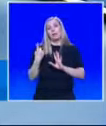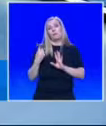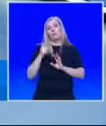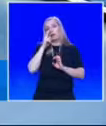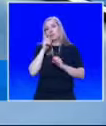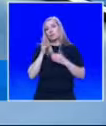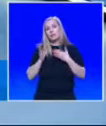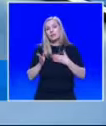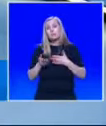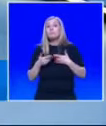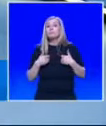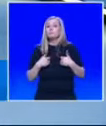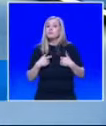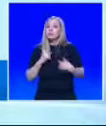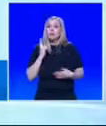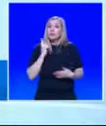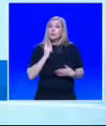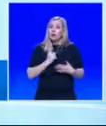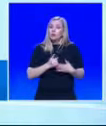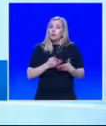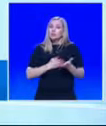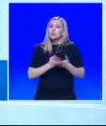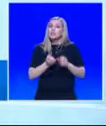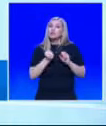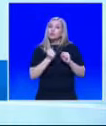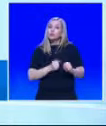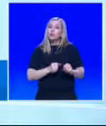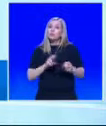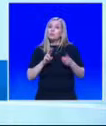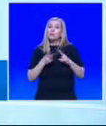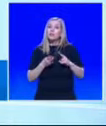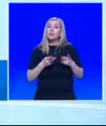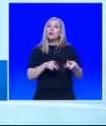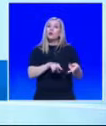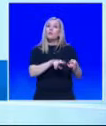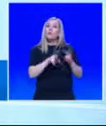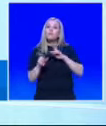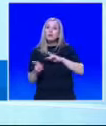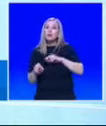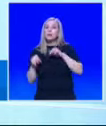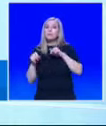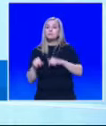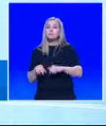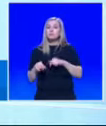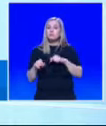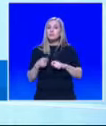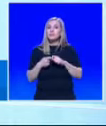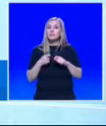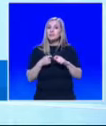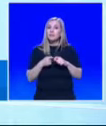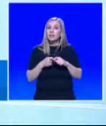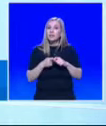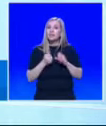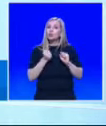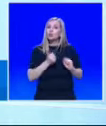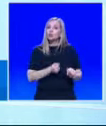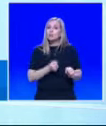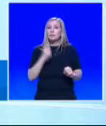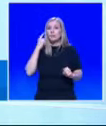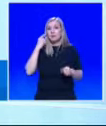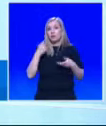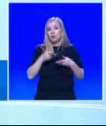за съжаление, на нас ни се налага чрез конституционни промени да го върнем в руслото, където създателите на конституцията са имали предвид той и да